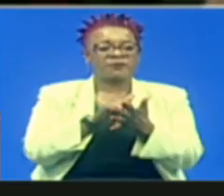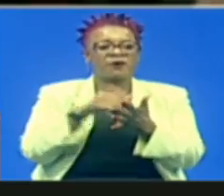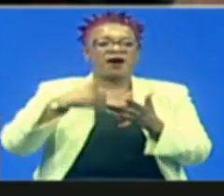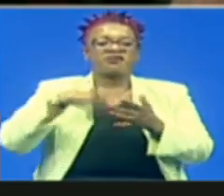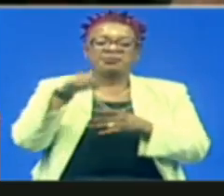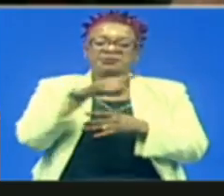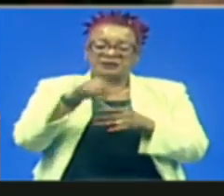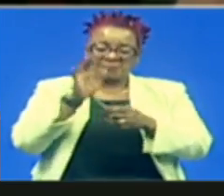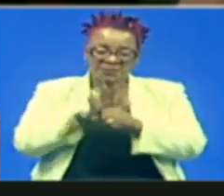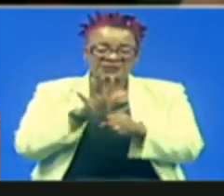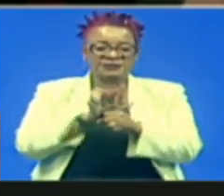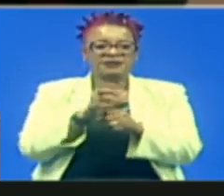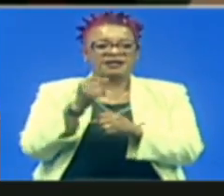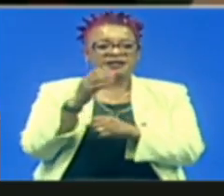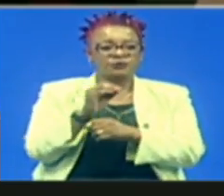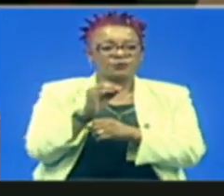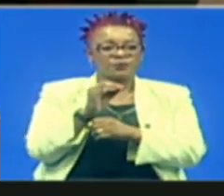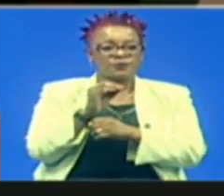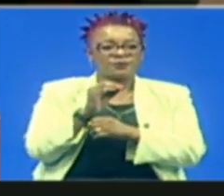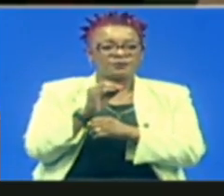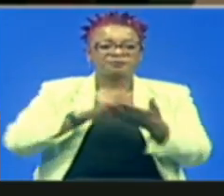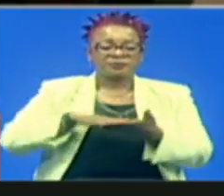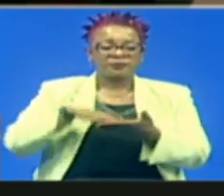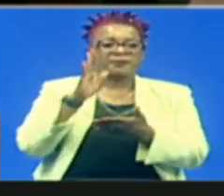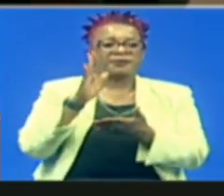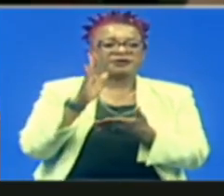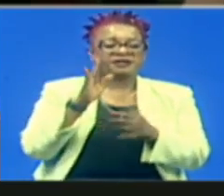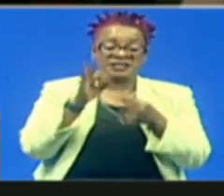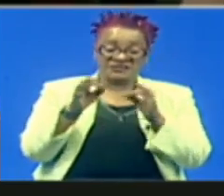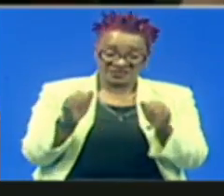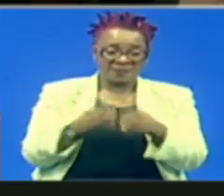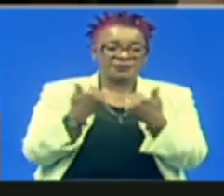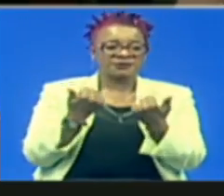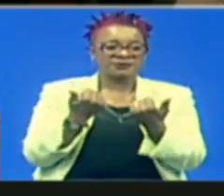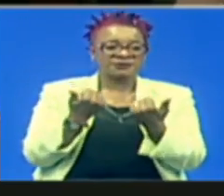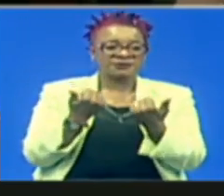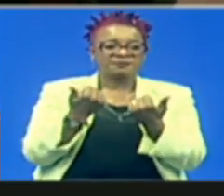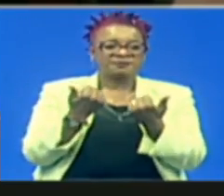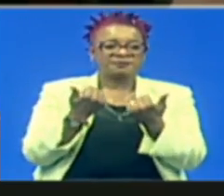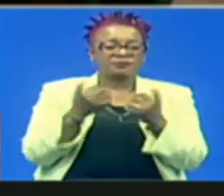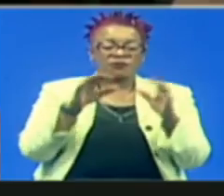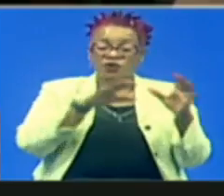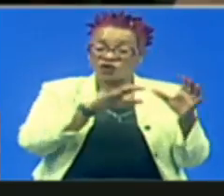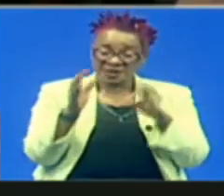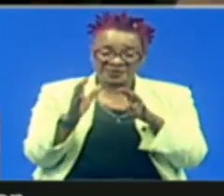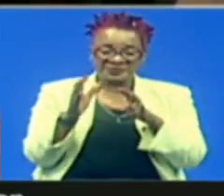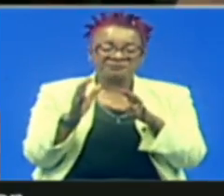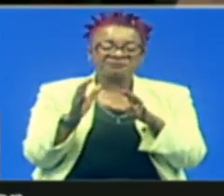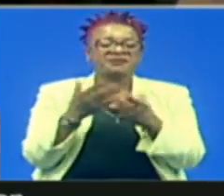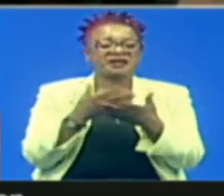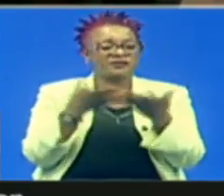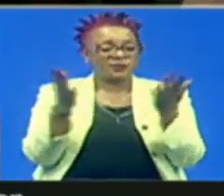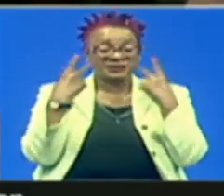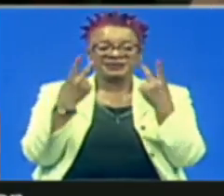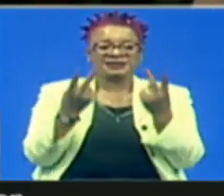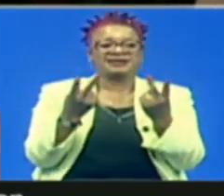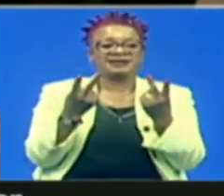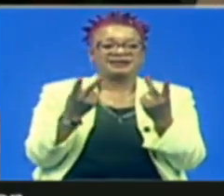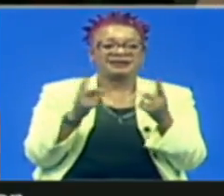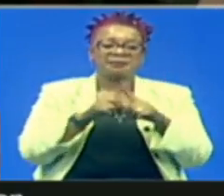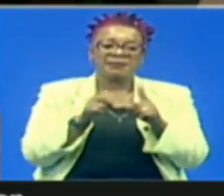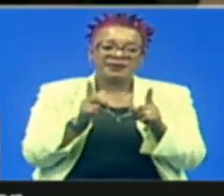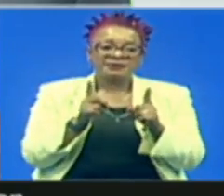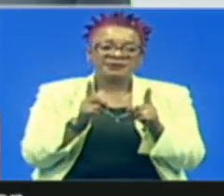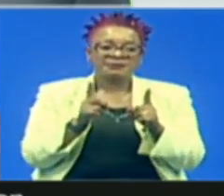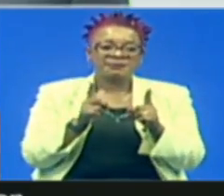mengi, na mostly ikitokea kwa goalkeeping tipo, kila mtu anaiona. Lakini